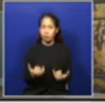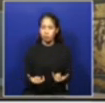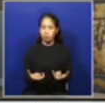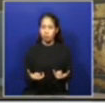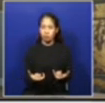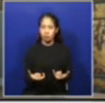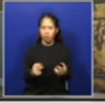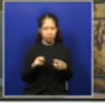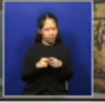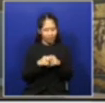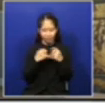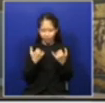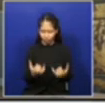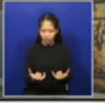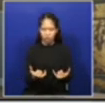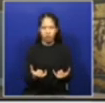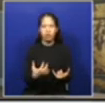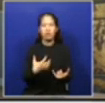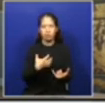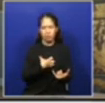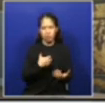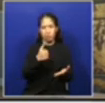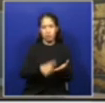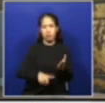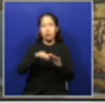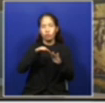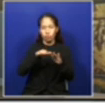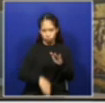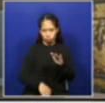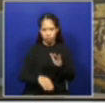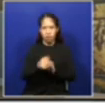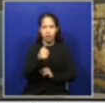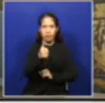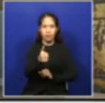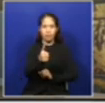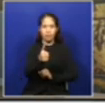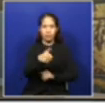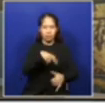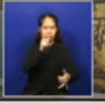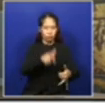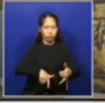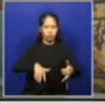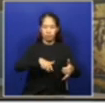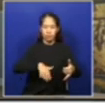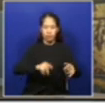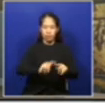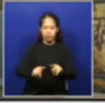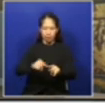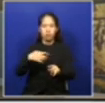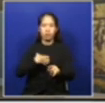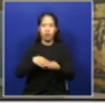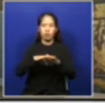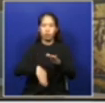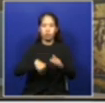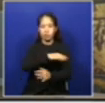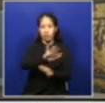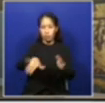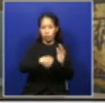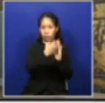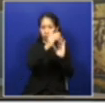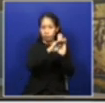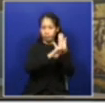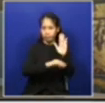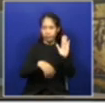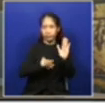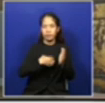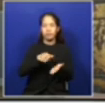างนี้เนี่ยลดภาษีเงินได้นิติบุคคลและเงินได้บุคคลธรรมดานี่คือสิ่งที่ผมได้กราบเรียนและอยากจะเสน